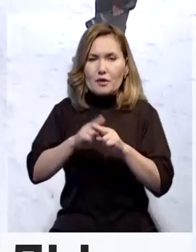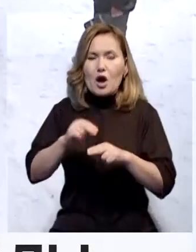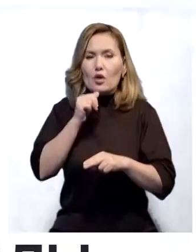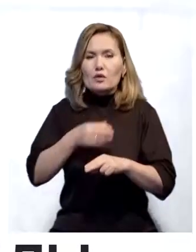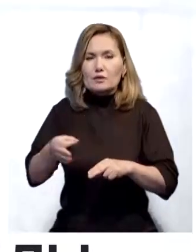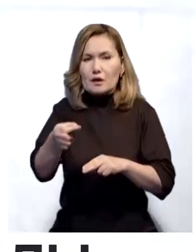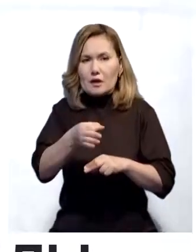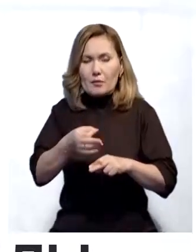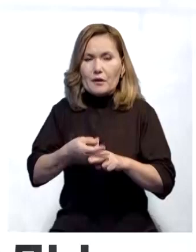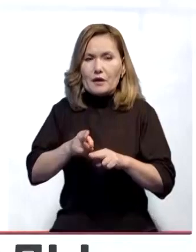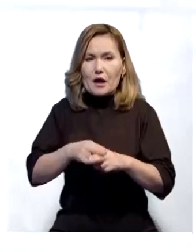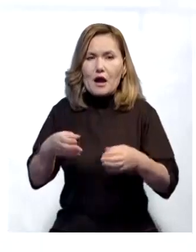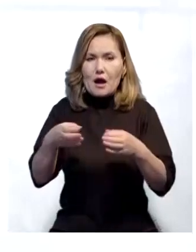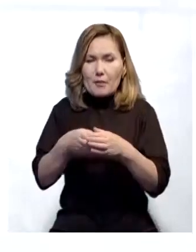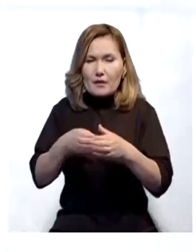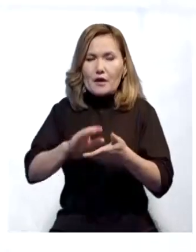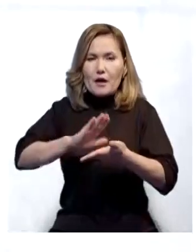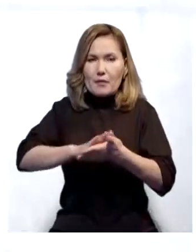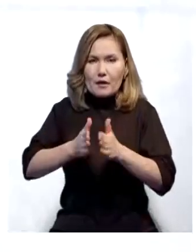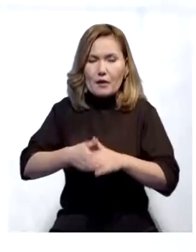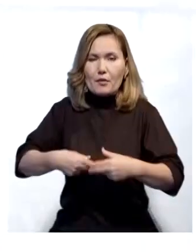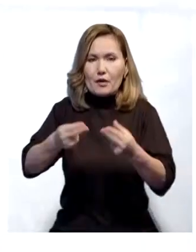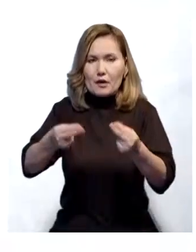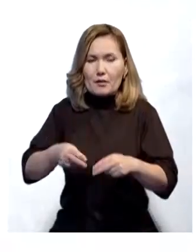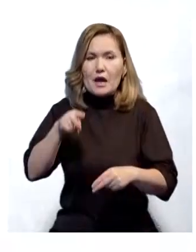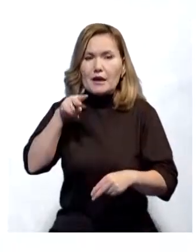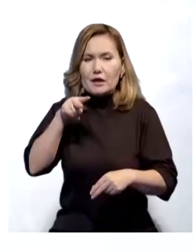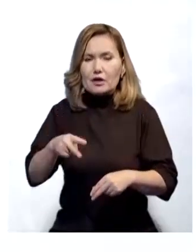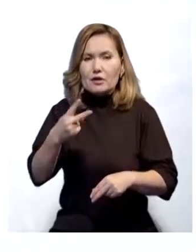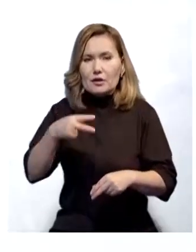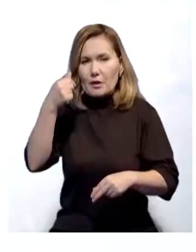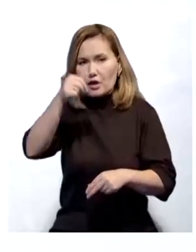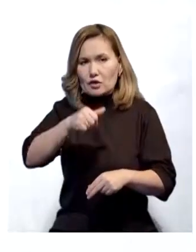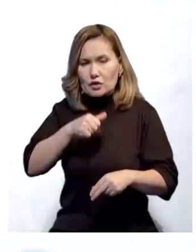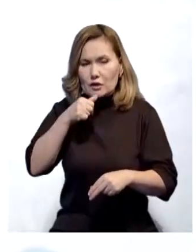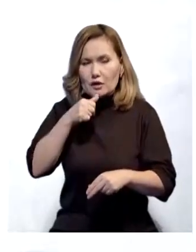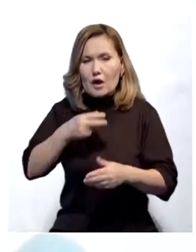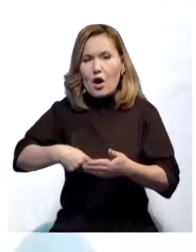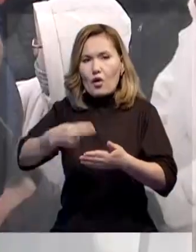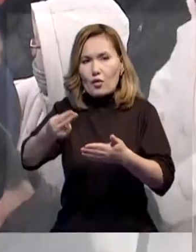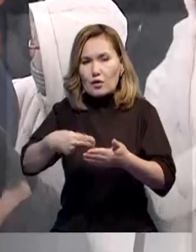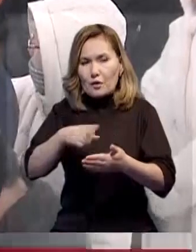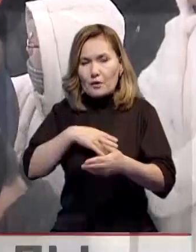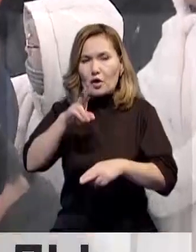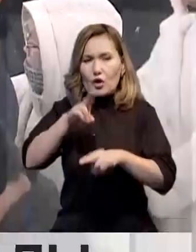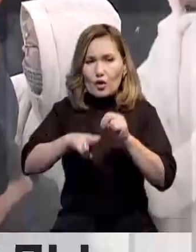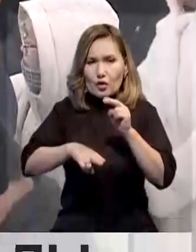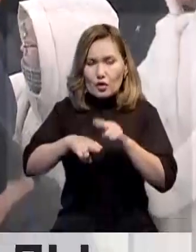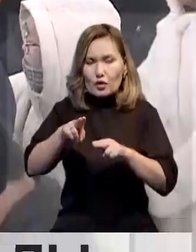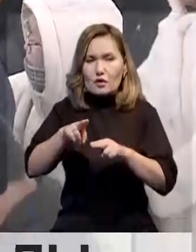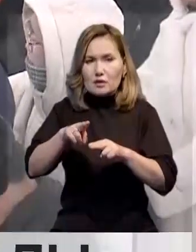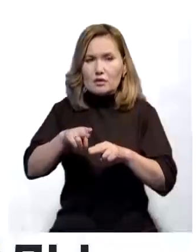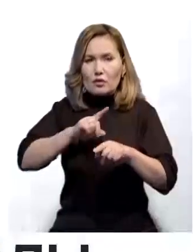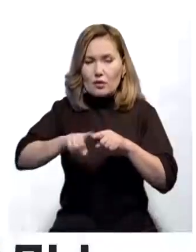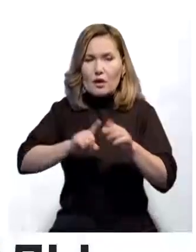мен ERG компаниясының меморандумы бойынша 2022 жылы қол қойылған құрылысына. Сәуірдің